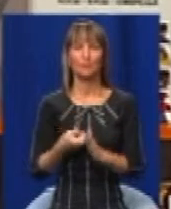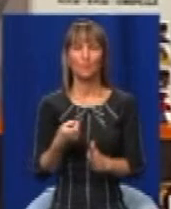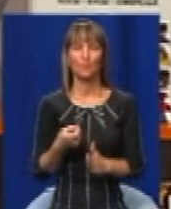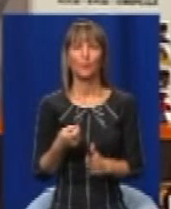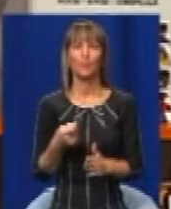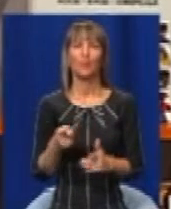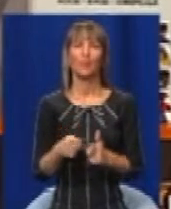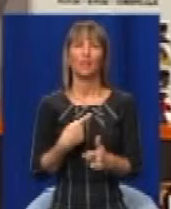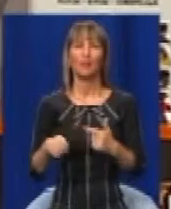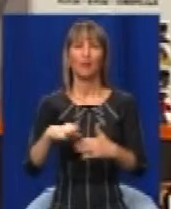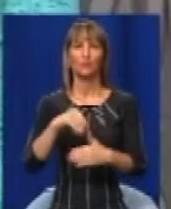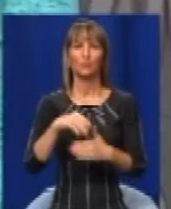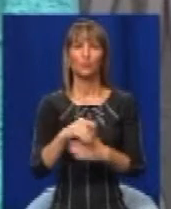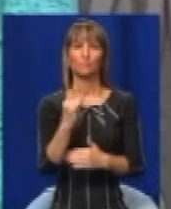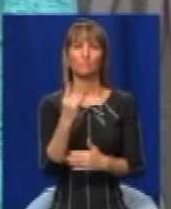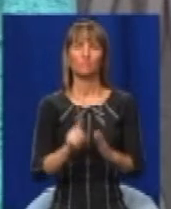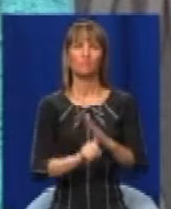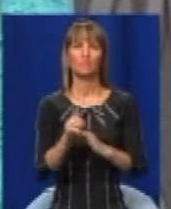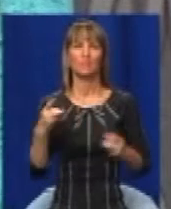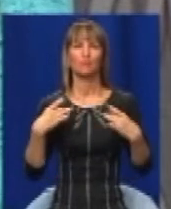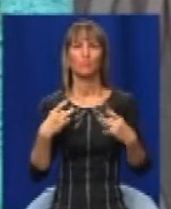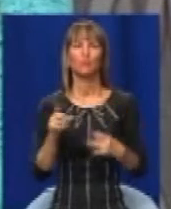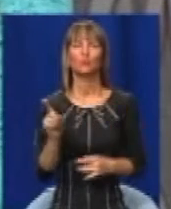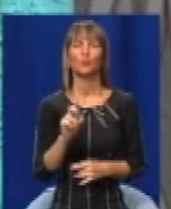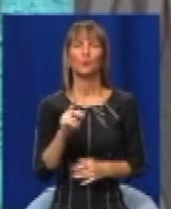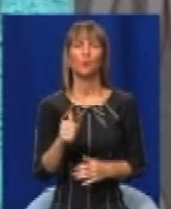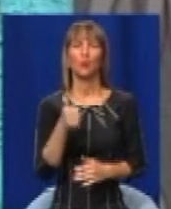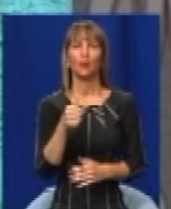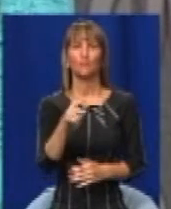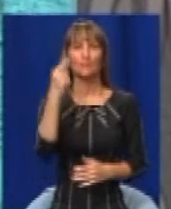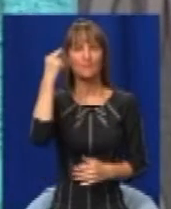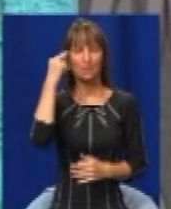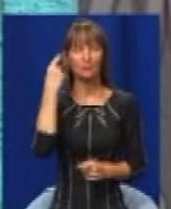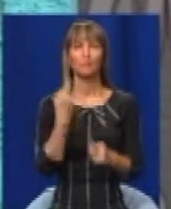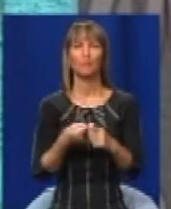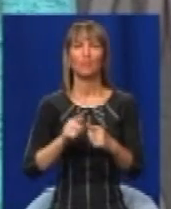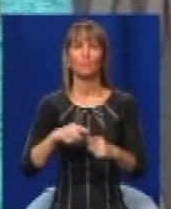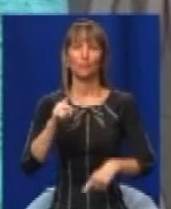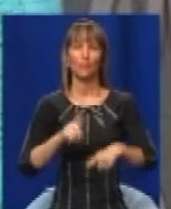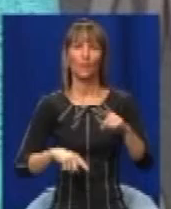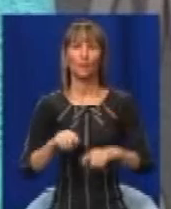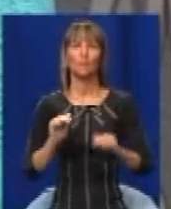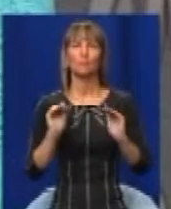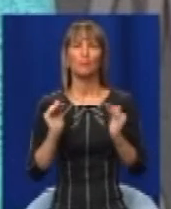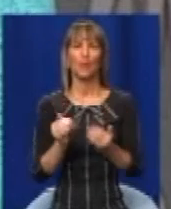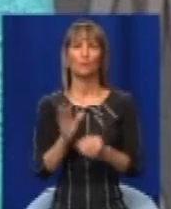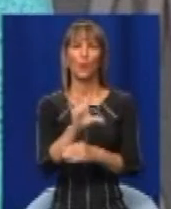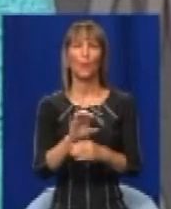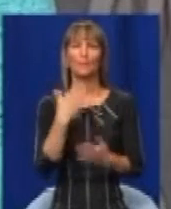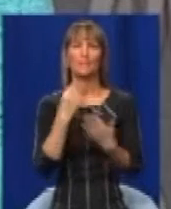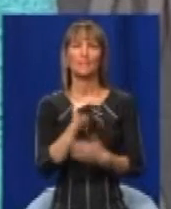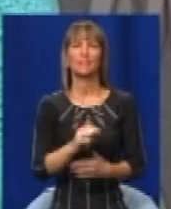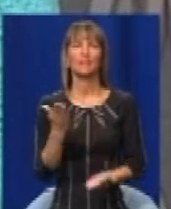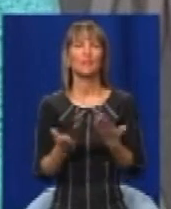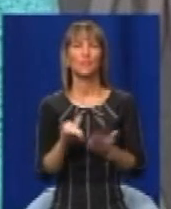або тією ж контрольною, дитина починає нервувати, аби добре її знати. Тож, батьки, менше сваріть своїх дітей, якщо в